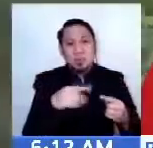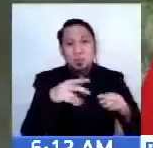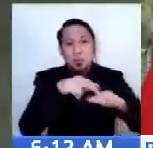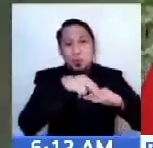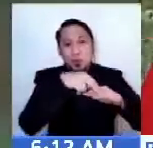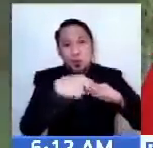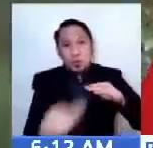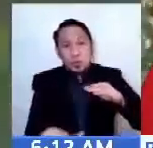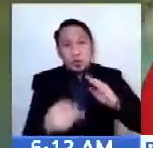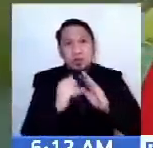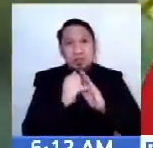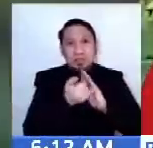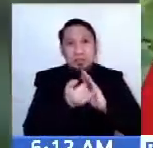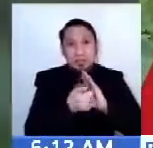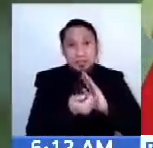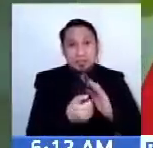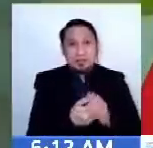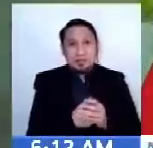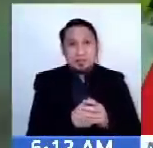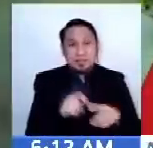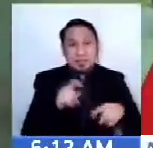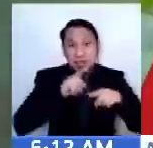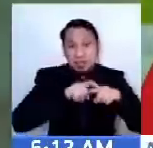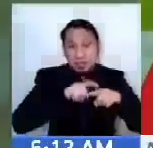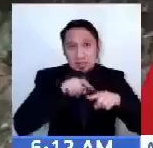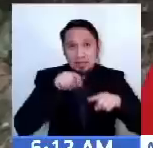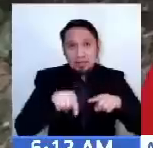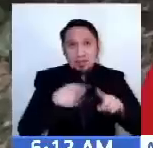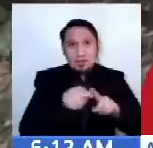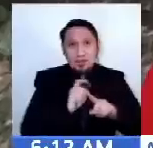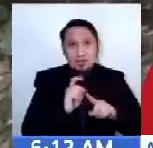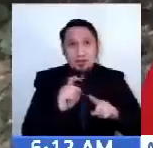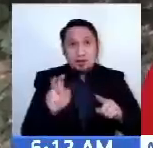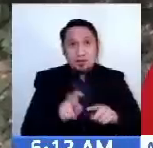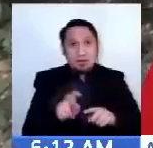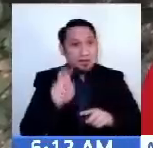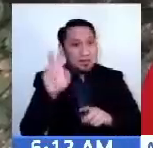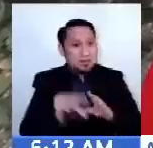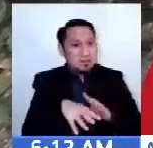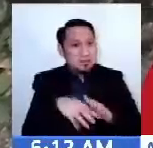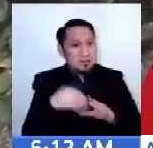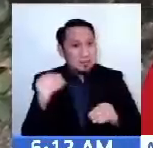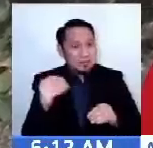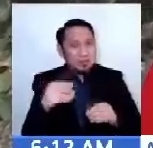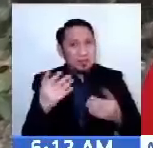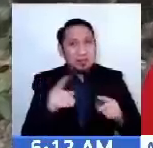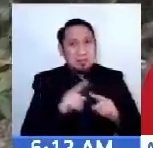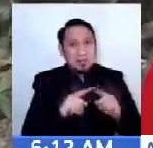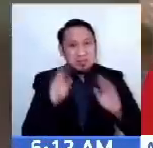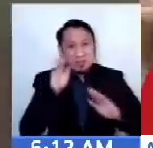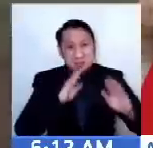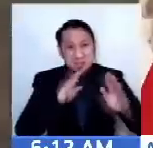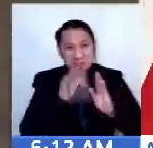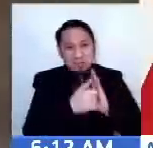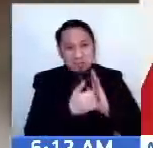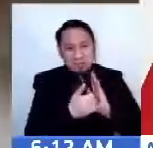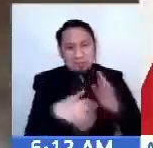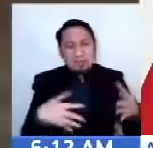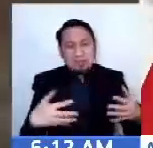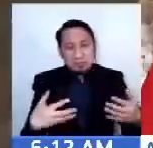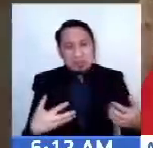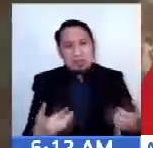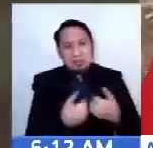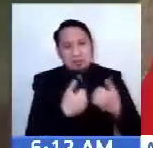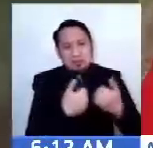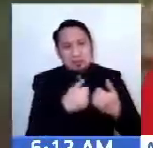jeepney. Inarkila ang sasakyan ng pamilyang galing outing. Ayon sa mga otoridad, nagloko ang jeepney kaya bumangga ito sa concrete barrier bago